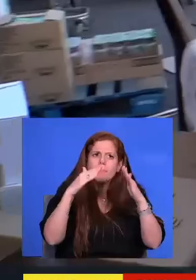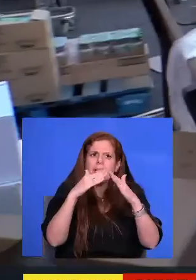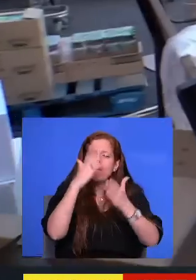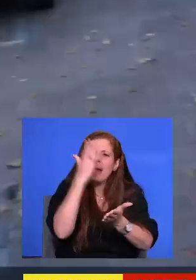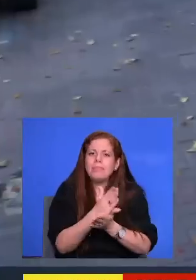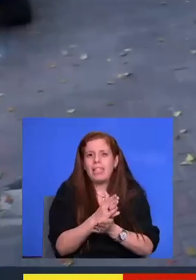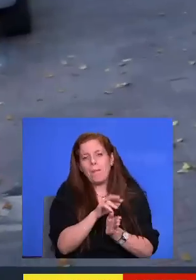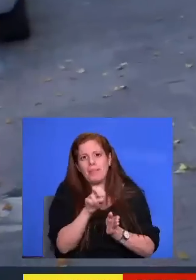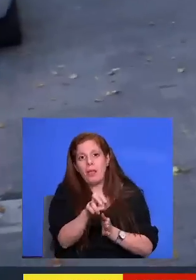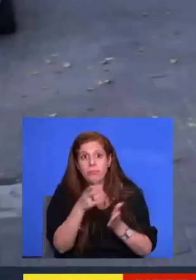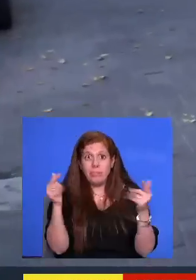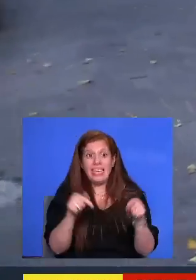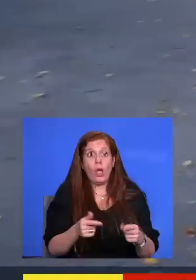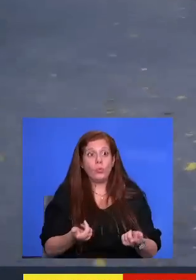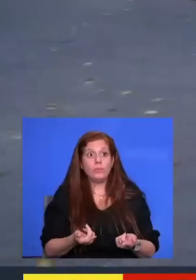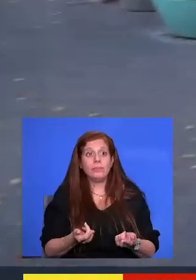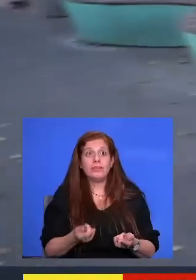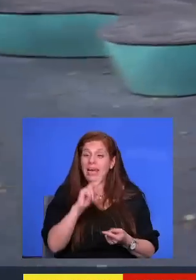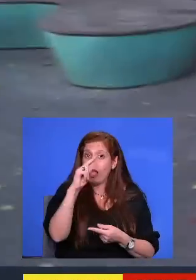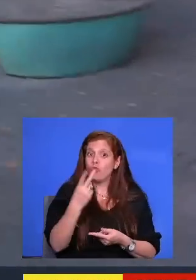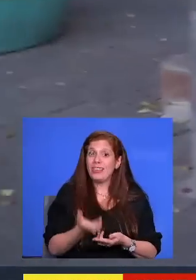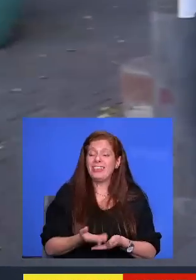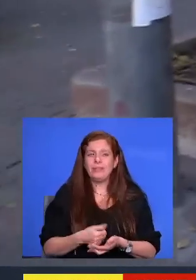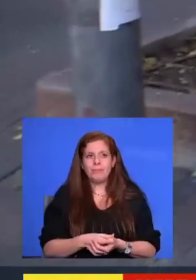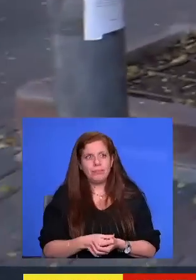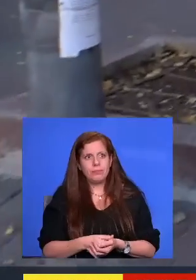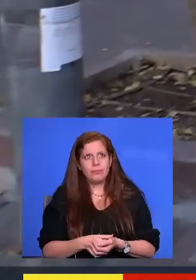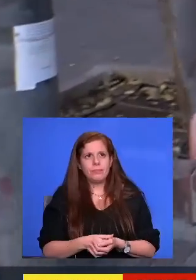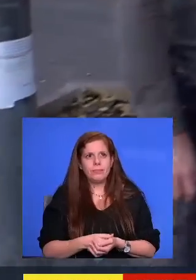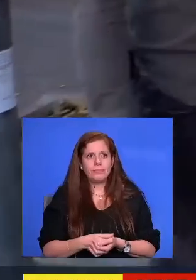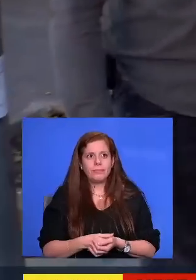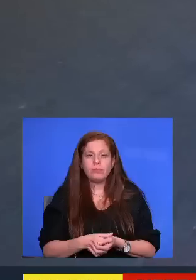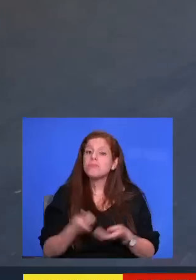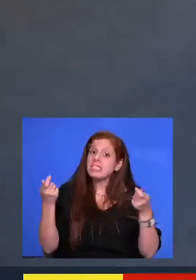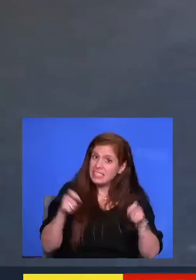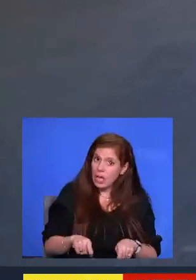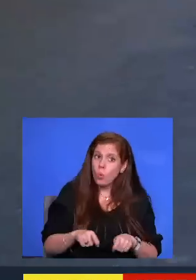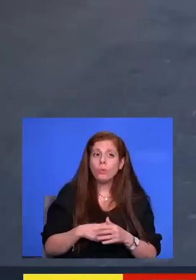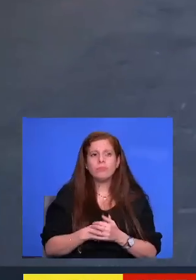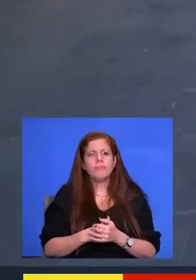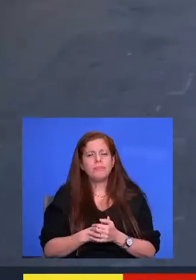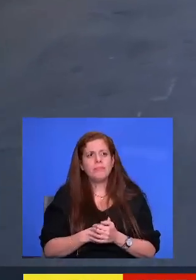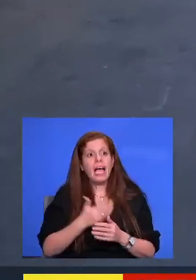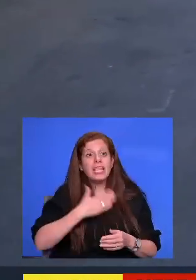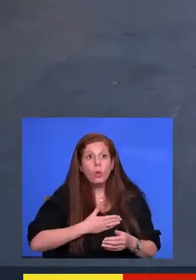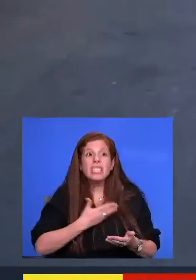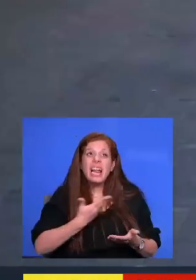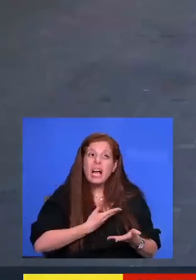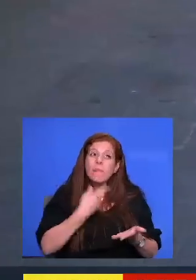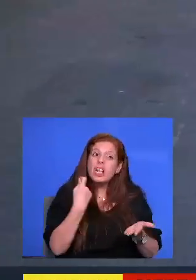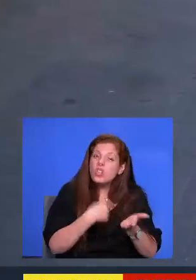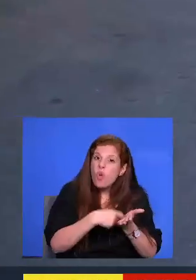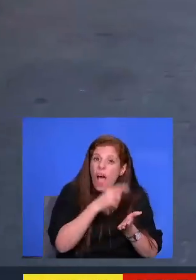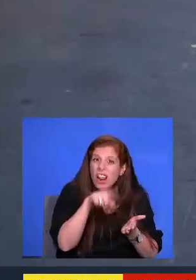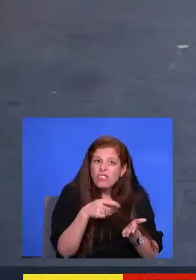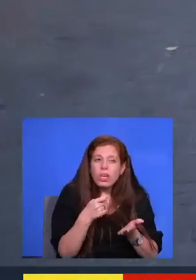הגענו. כן. הגענו לשני. גם הוא סגור, אני רואה. אתה רוצה לקבל תוך 1,000 שקל עכשיו? לא שווה. תכנה,